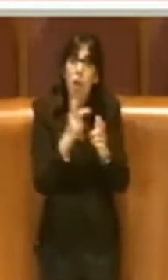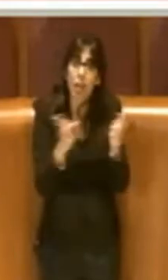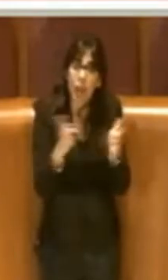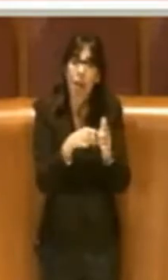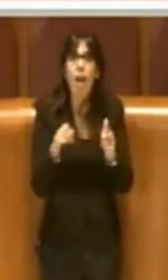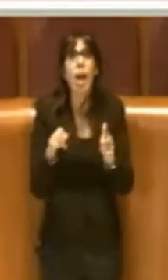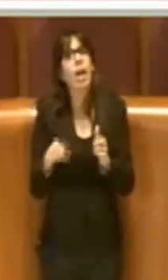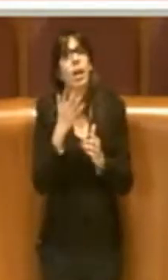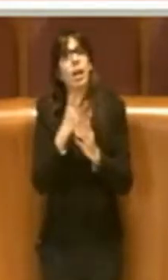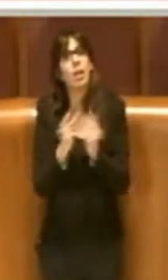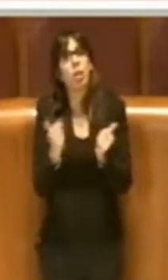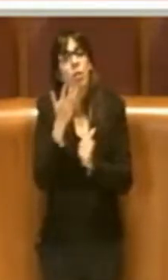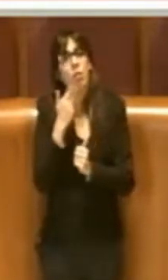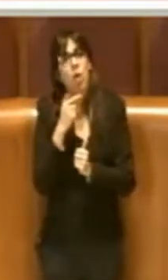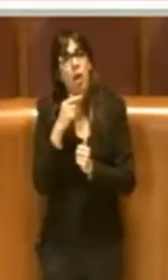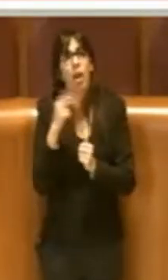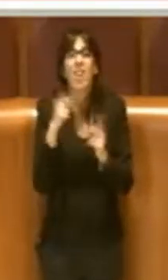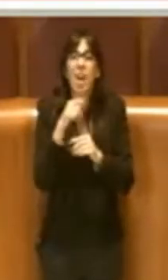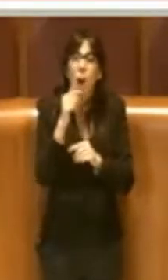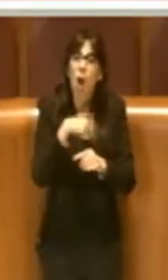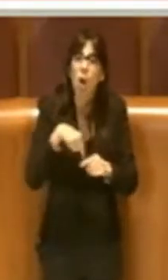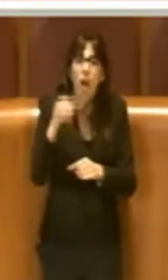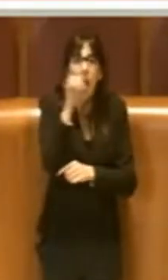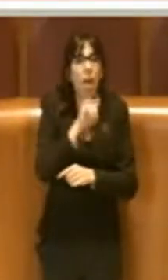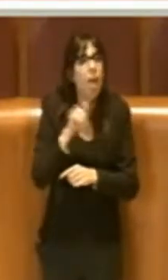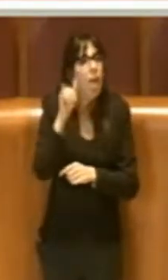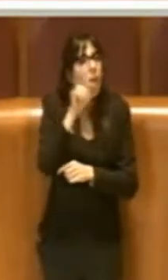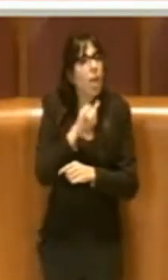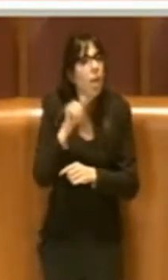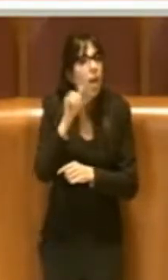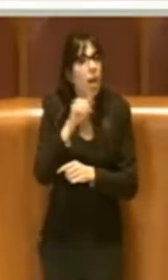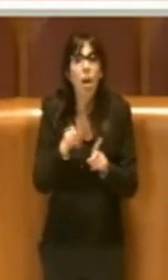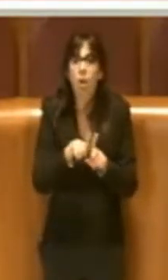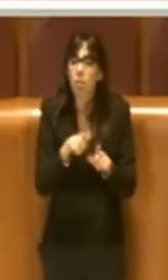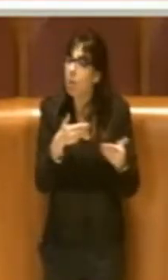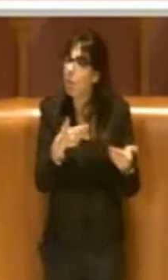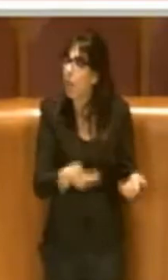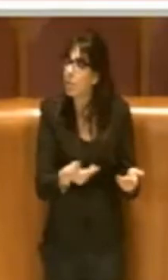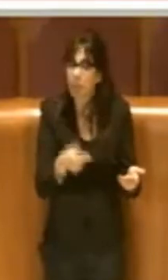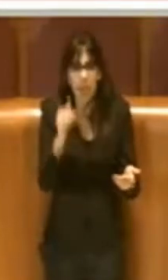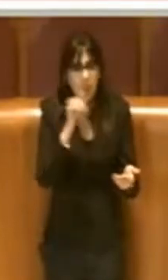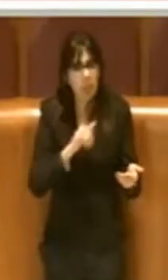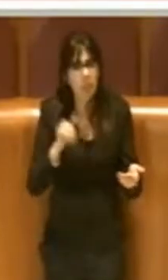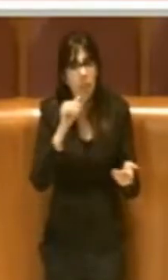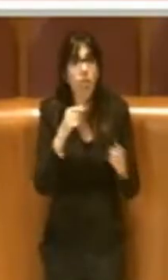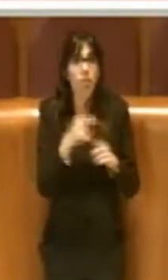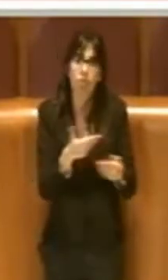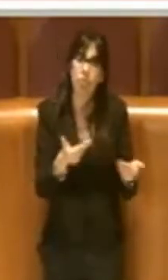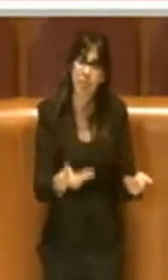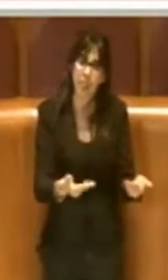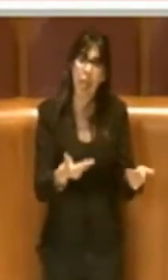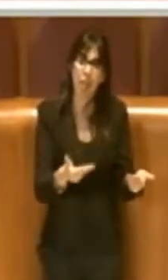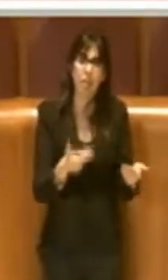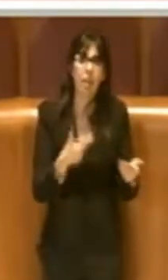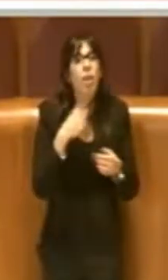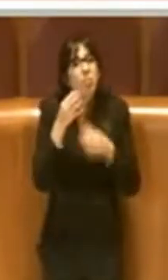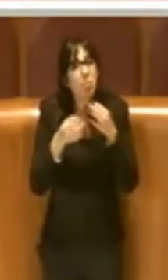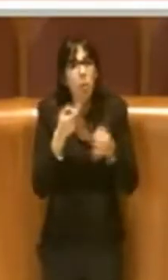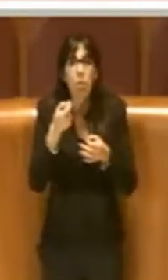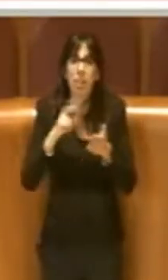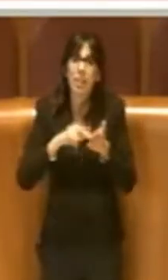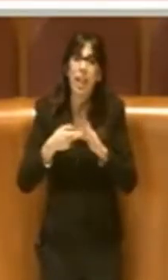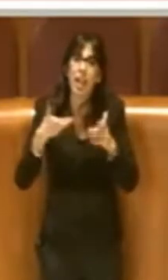poi non si percepisce poi nella sua importanza. Io lo spiegherò in maniera meno